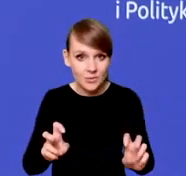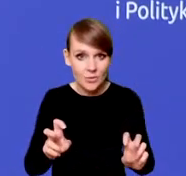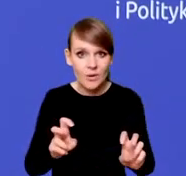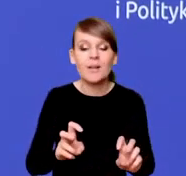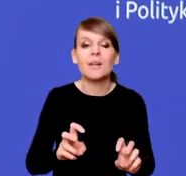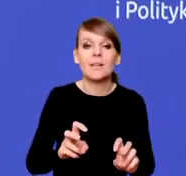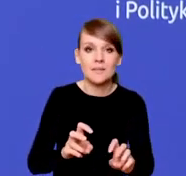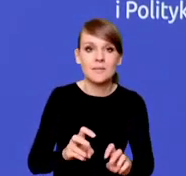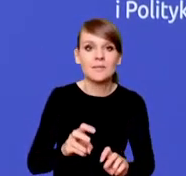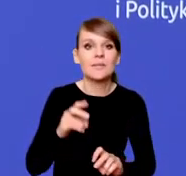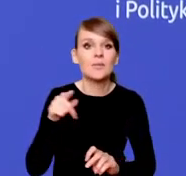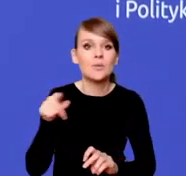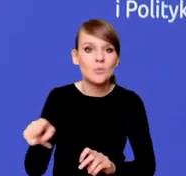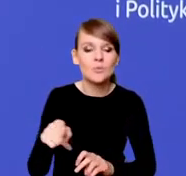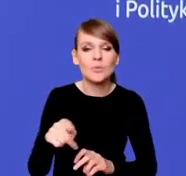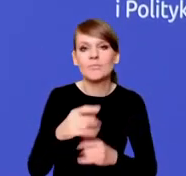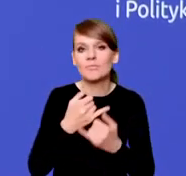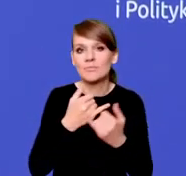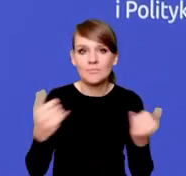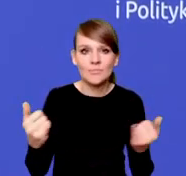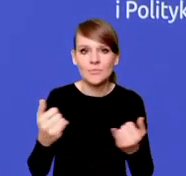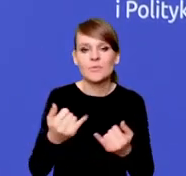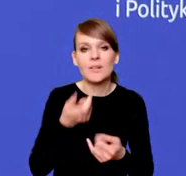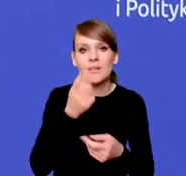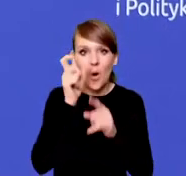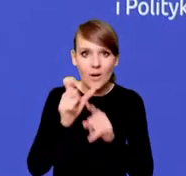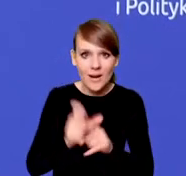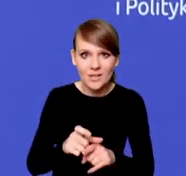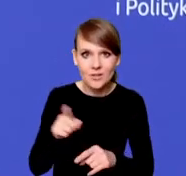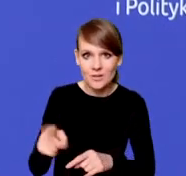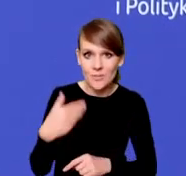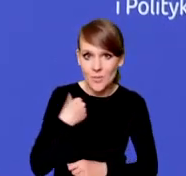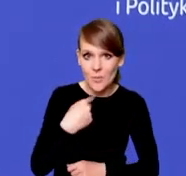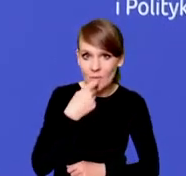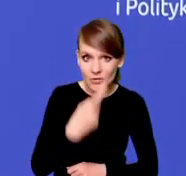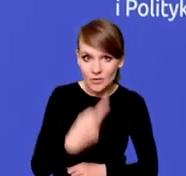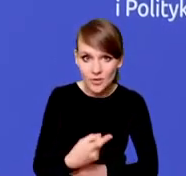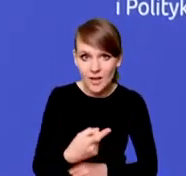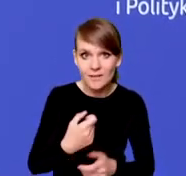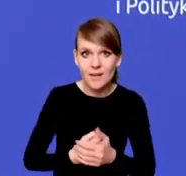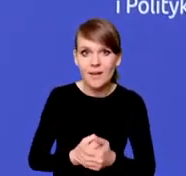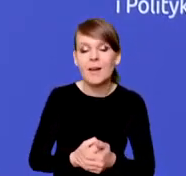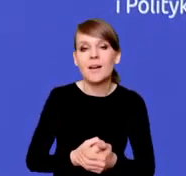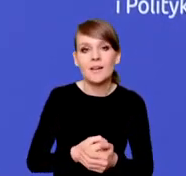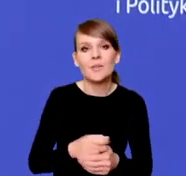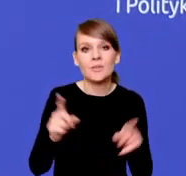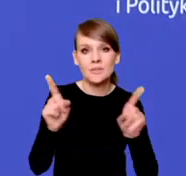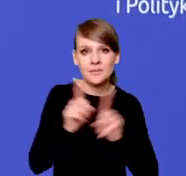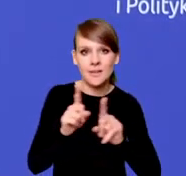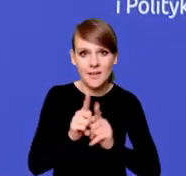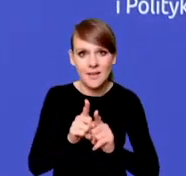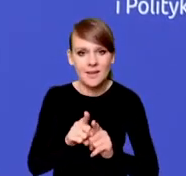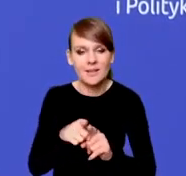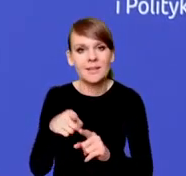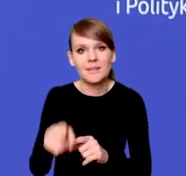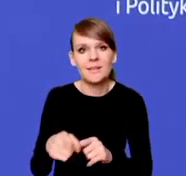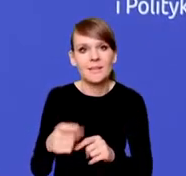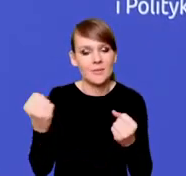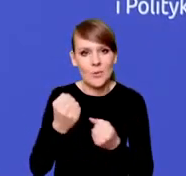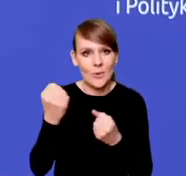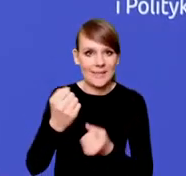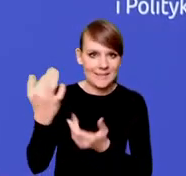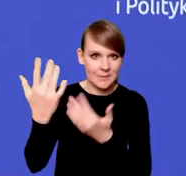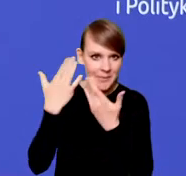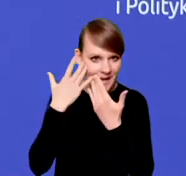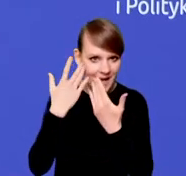hasła, stwierdzenia, określenia, które dzisiaj padły, są również ogromną inspiracją dla